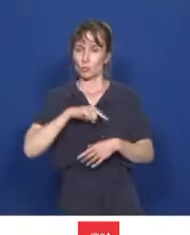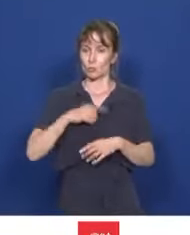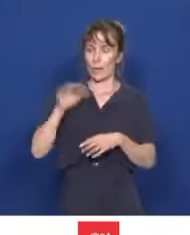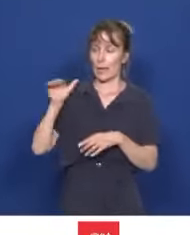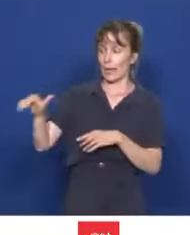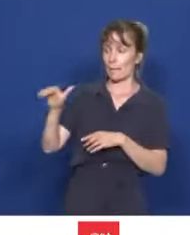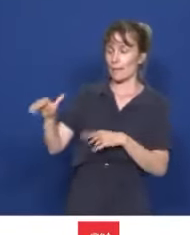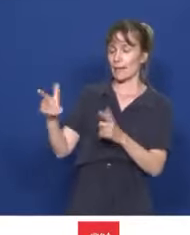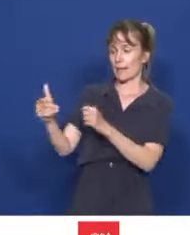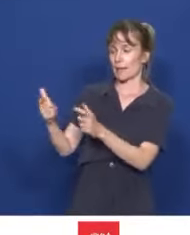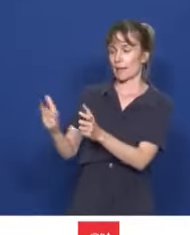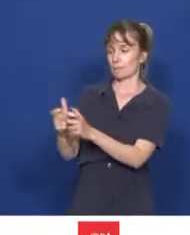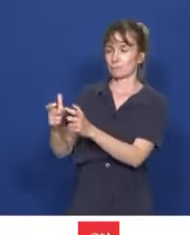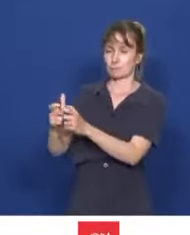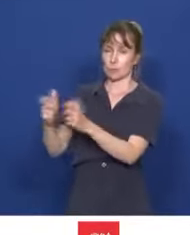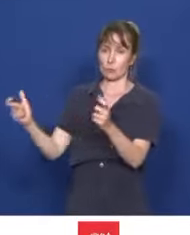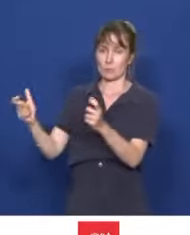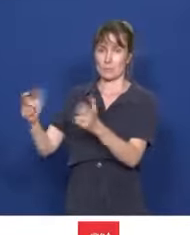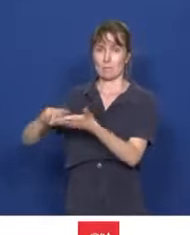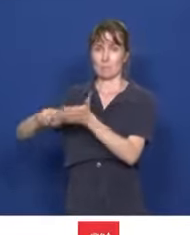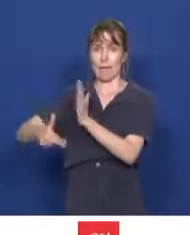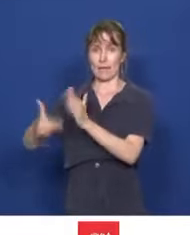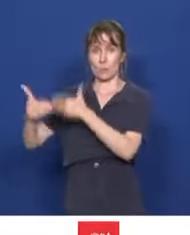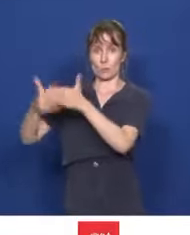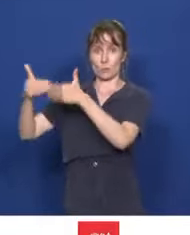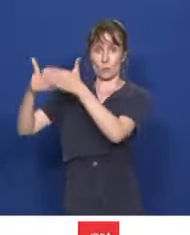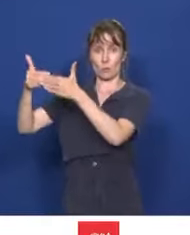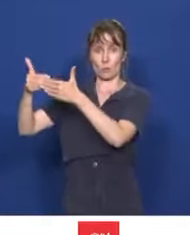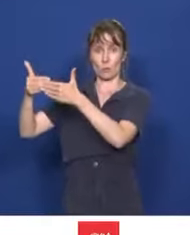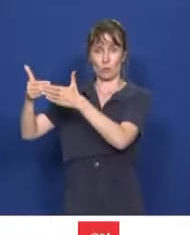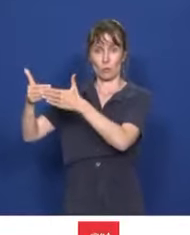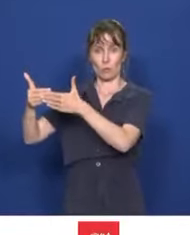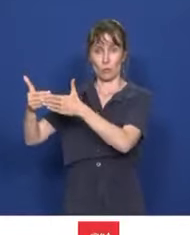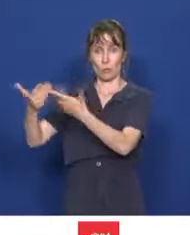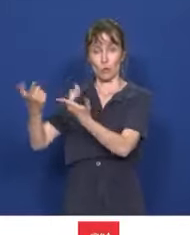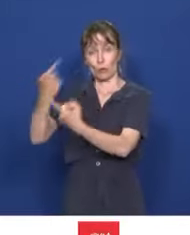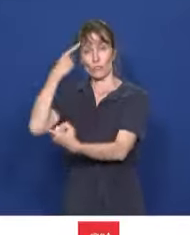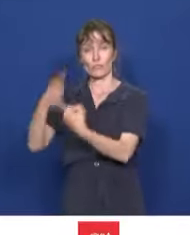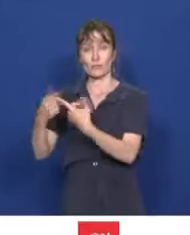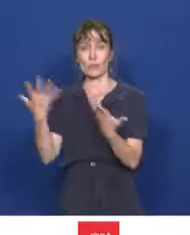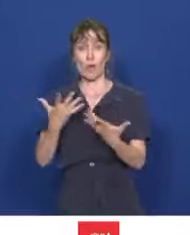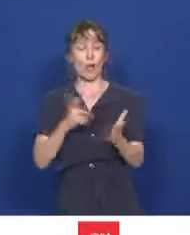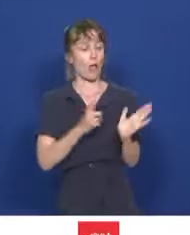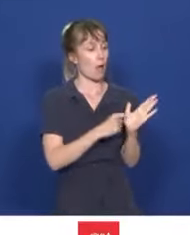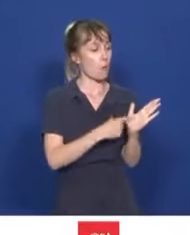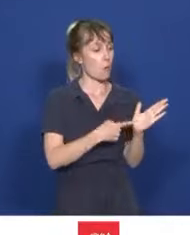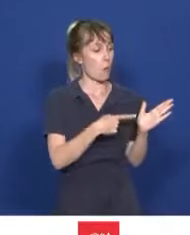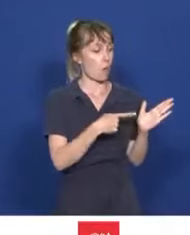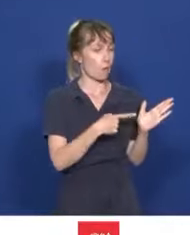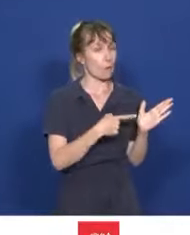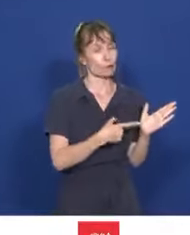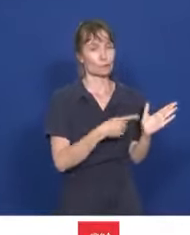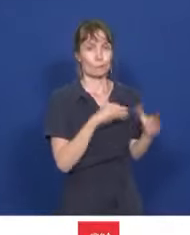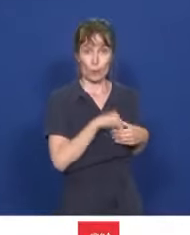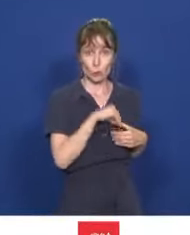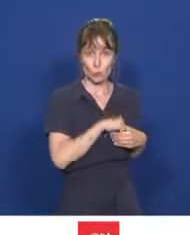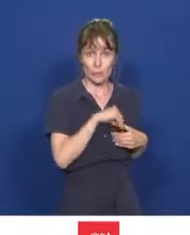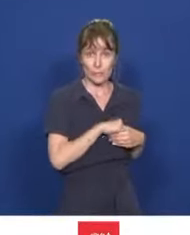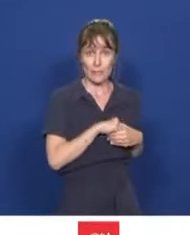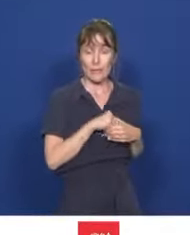juridique ayant eu pour probable intention d'économiser les deniers publics, mais pour résultat incertain de lier de